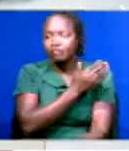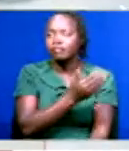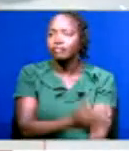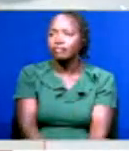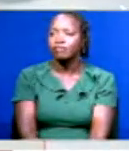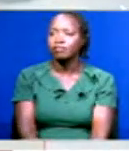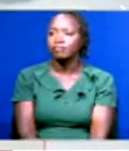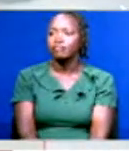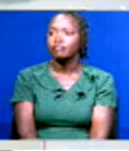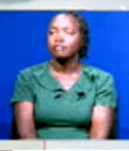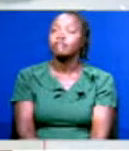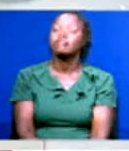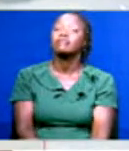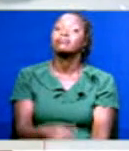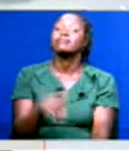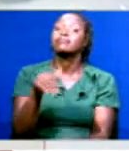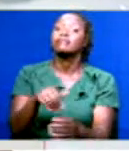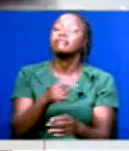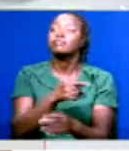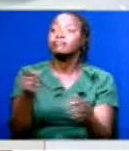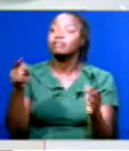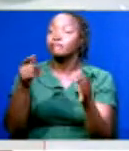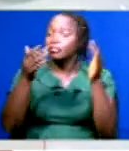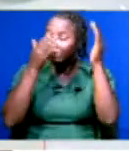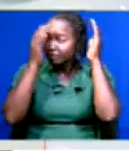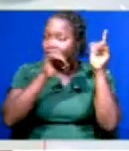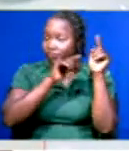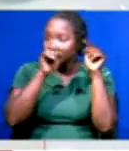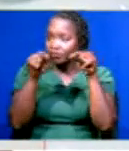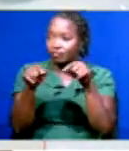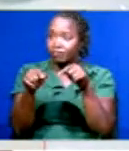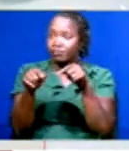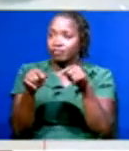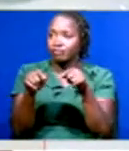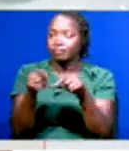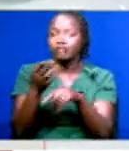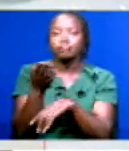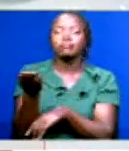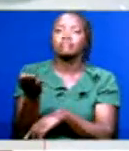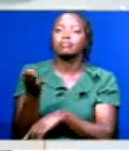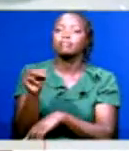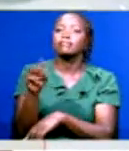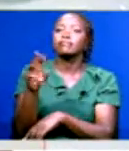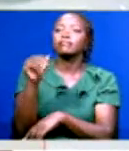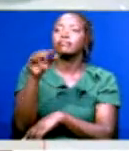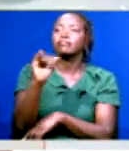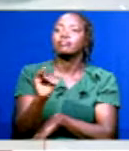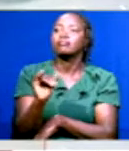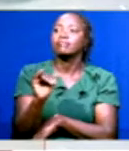Kati ya wale mabishop walifika pale ni huyu bishop Mwai.